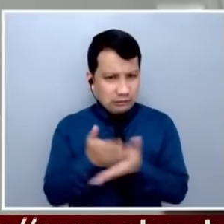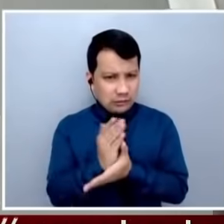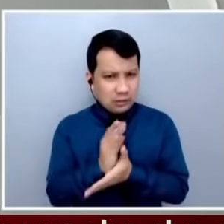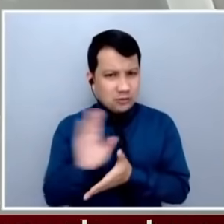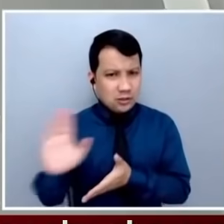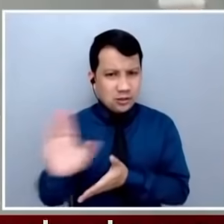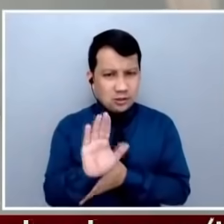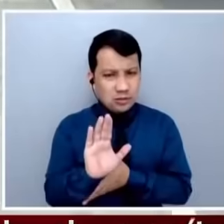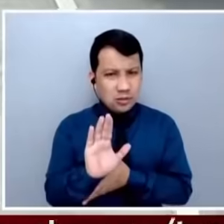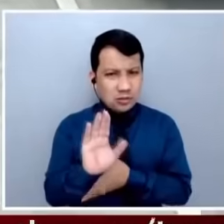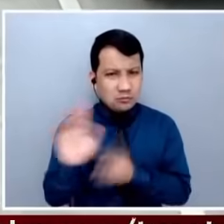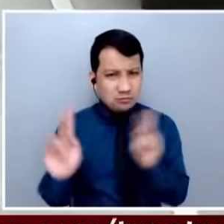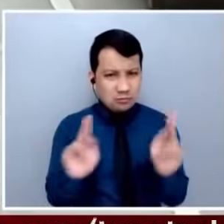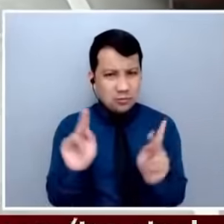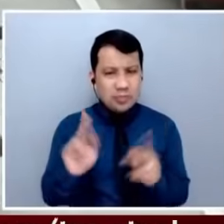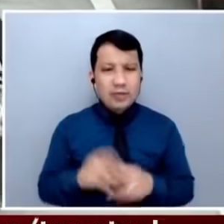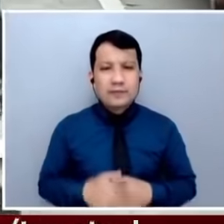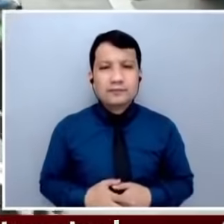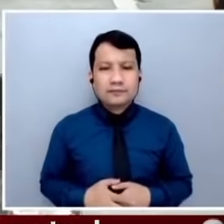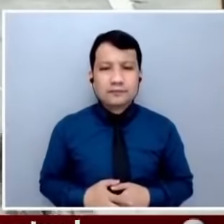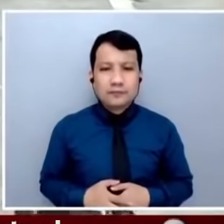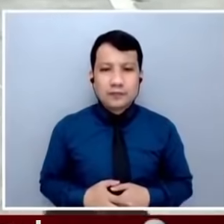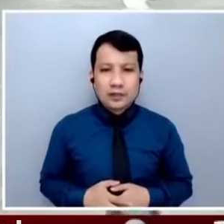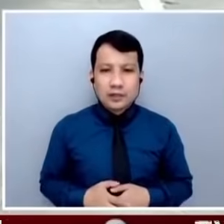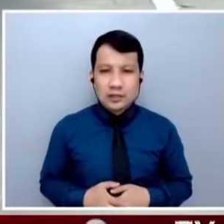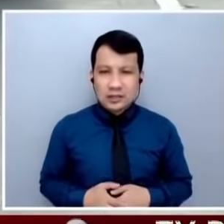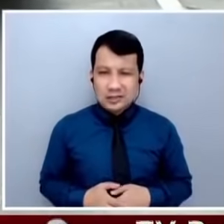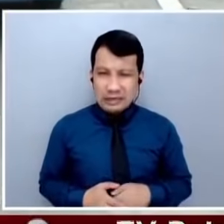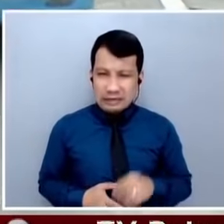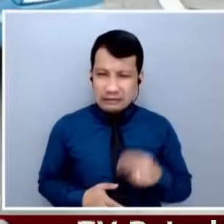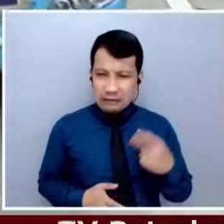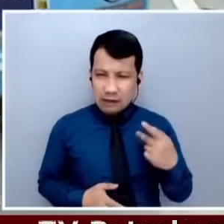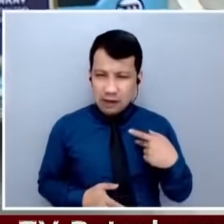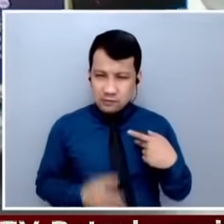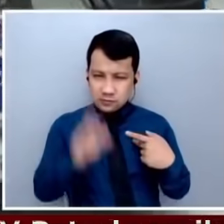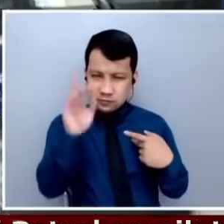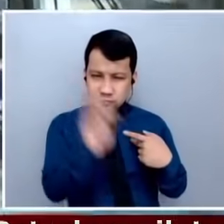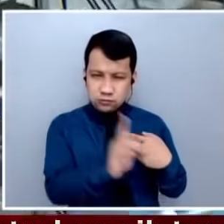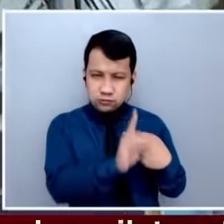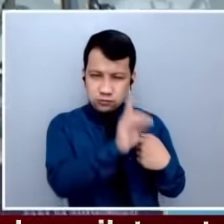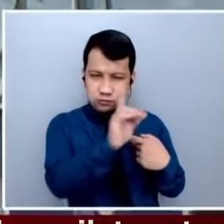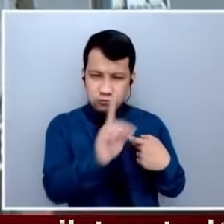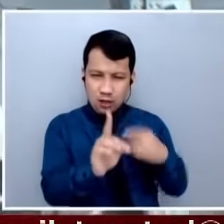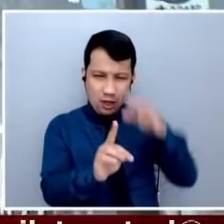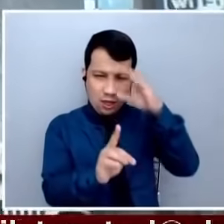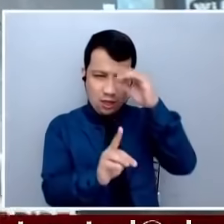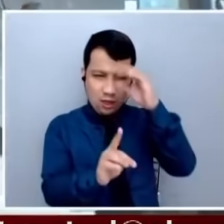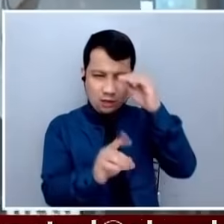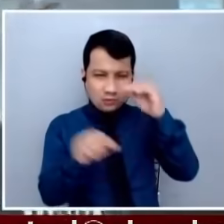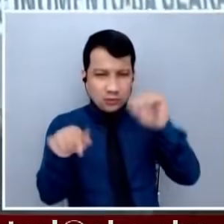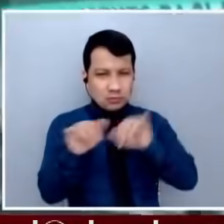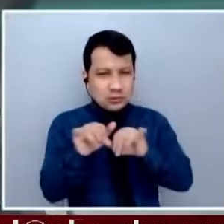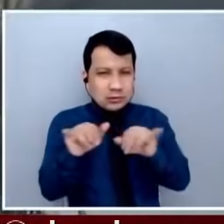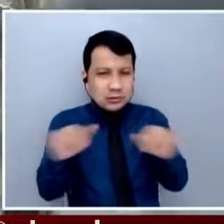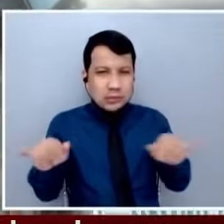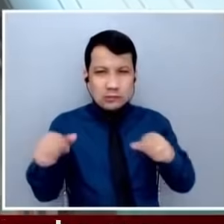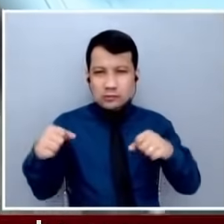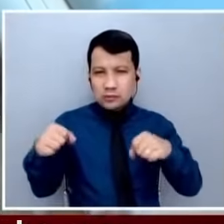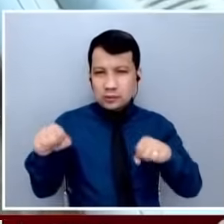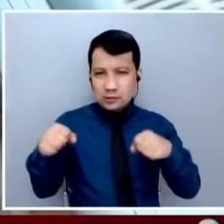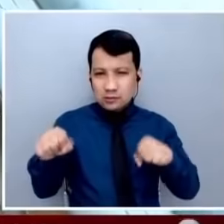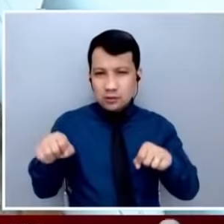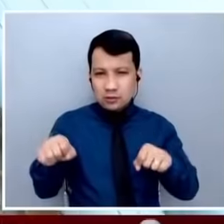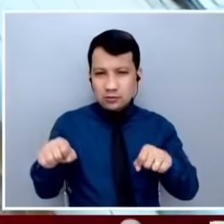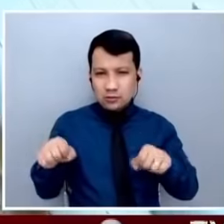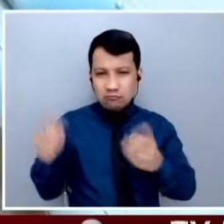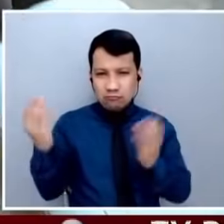mga mamamayan. Bukod pa rito, may diskriminasyon din umano laban sa mga lalaki at maging sa mga nakamotorsiklo kung